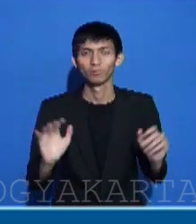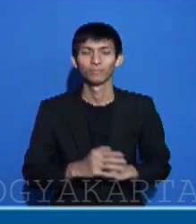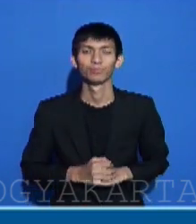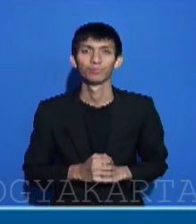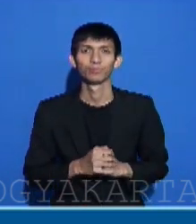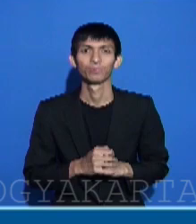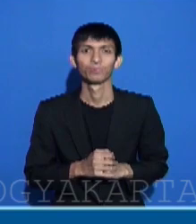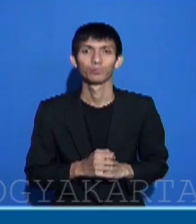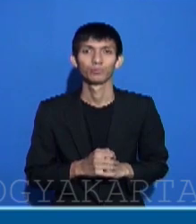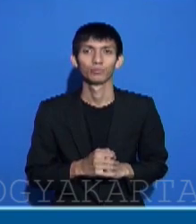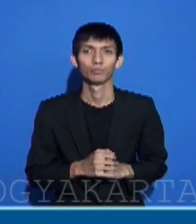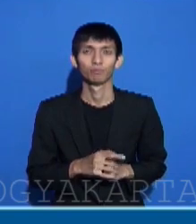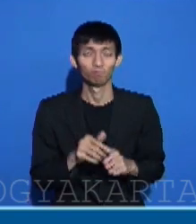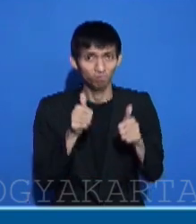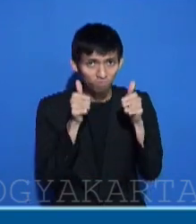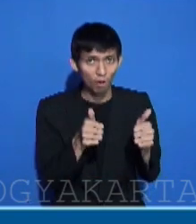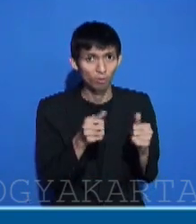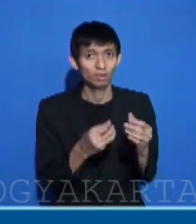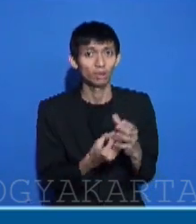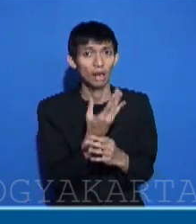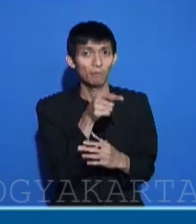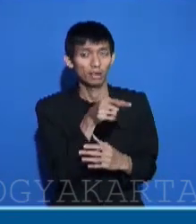SSA ingkang munani